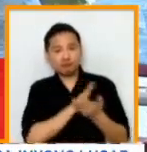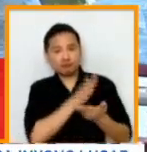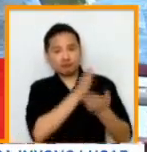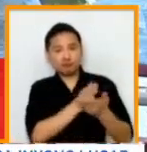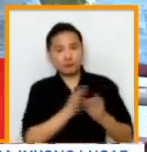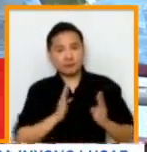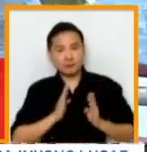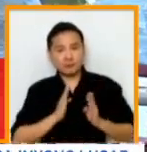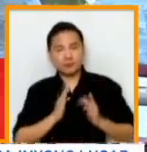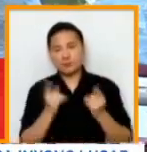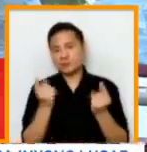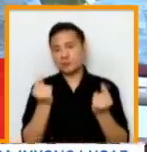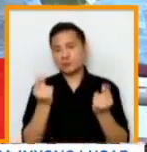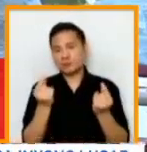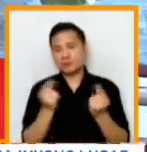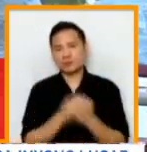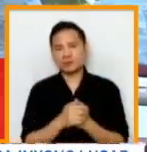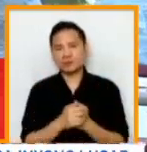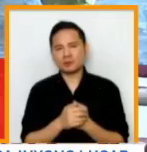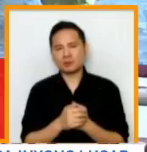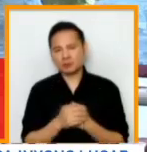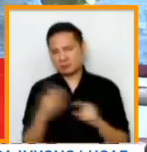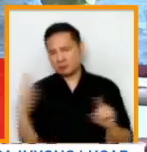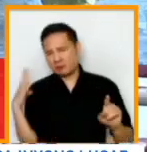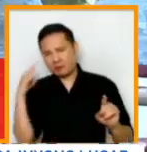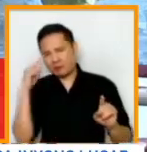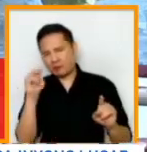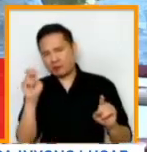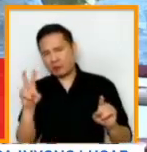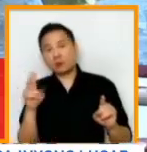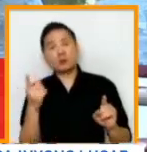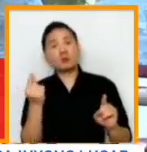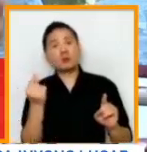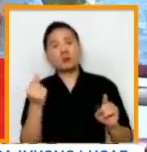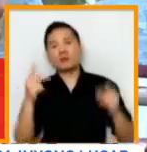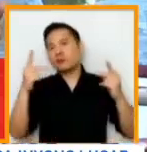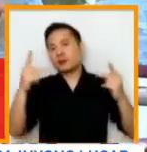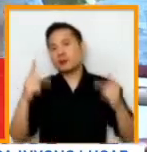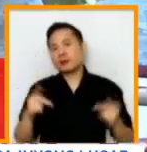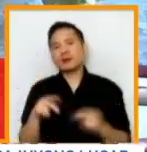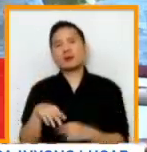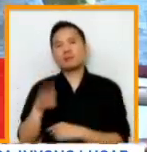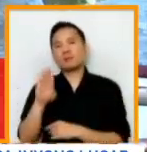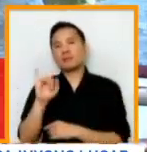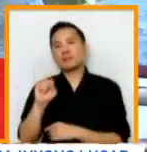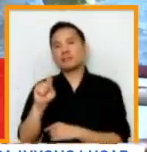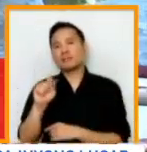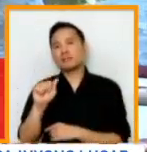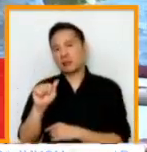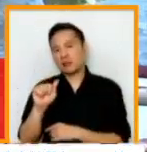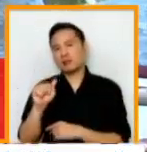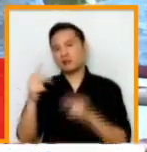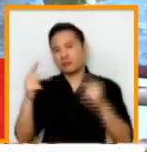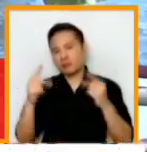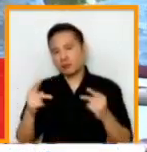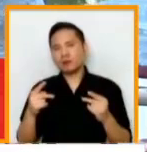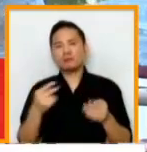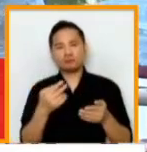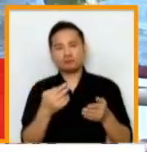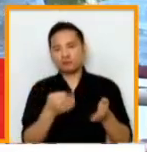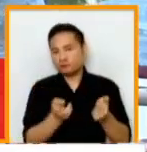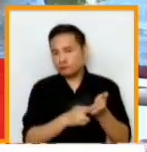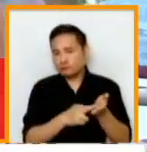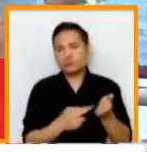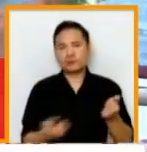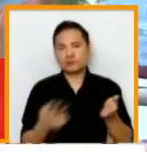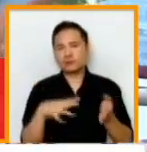pa lang, habang hinihintay niyo yung November 1, pumunta na kayo sa Visita website. Mag-register na kayo doon at mag-book na kayo ng accredited hotel. Dahil